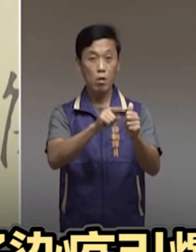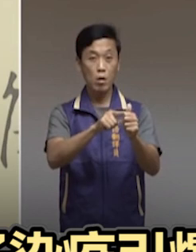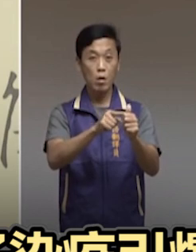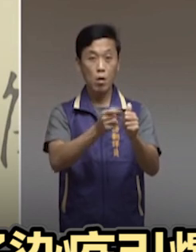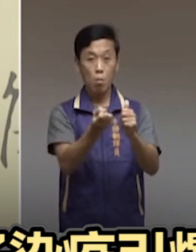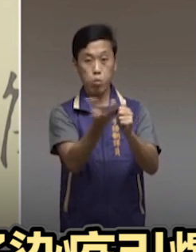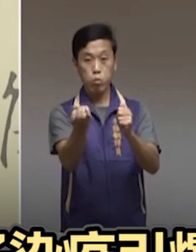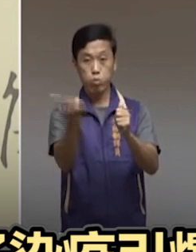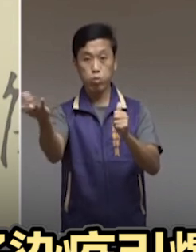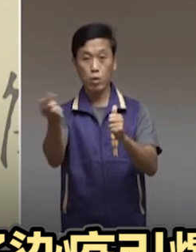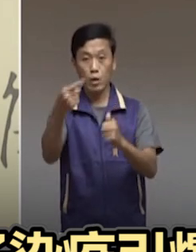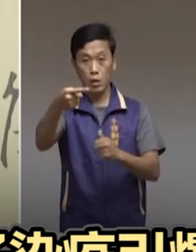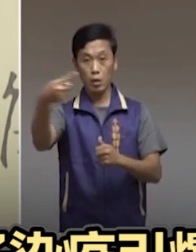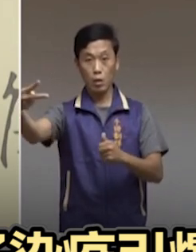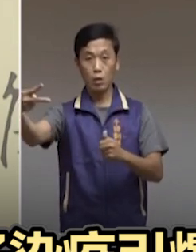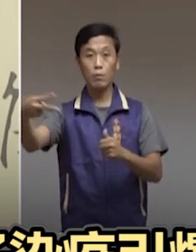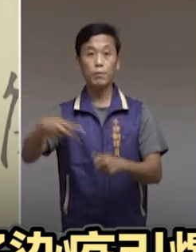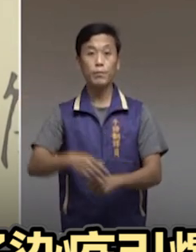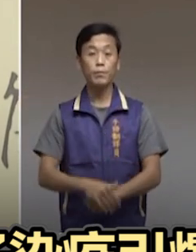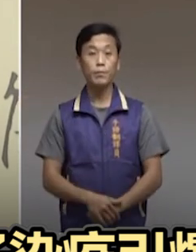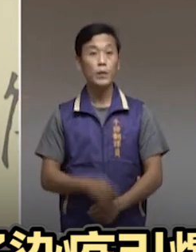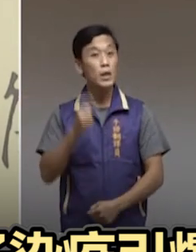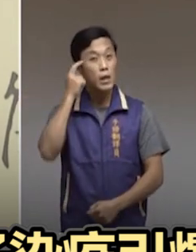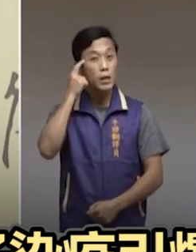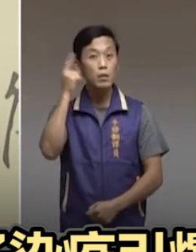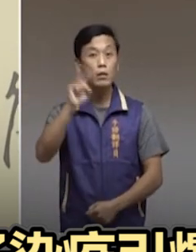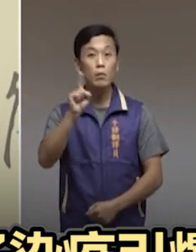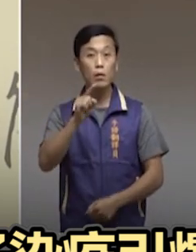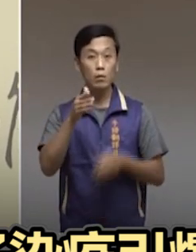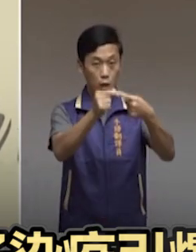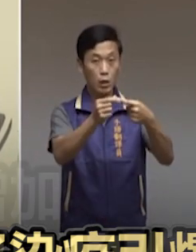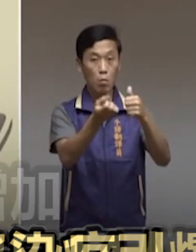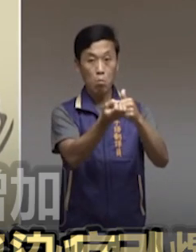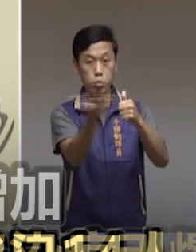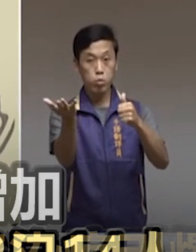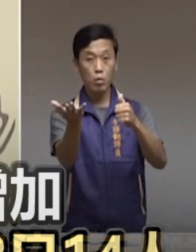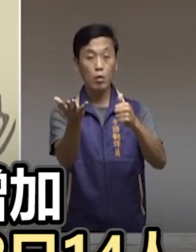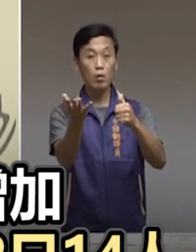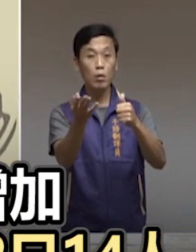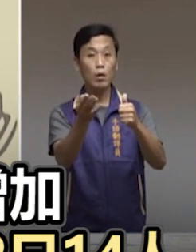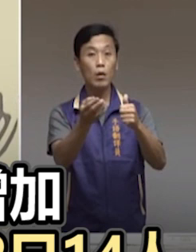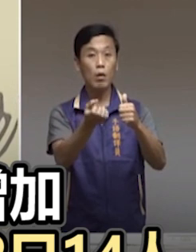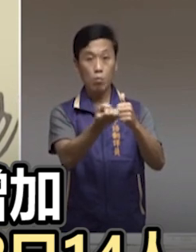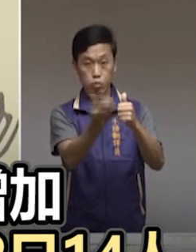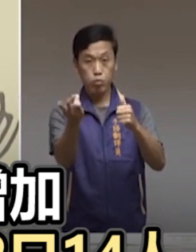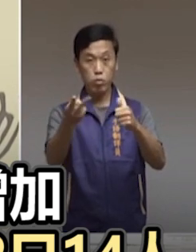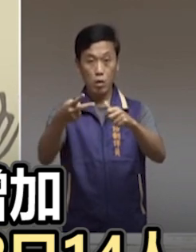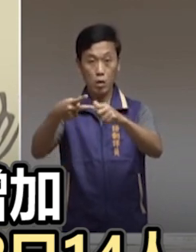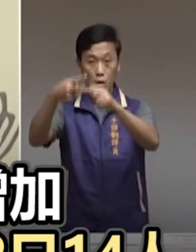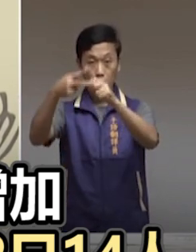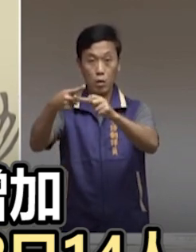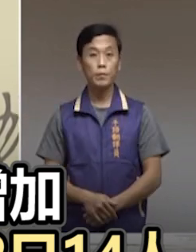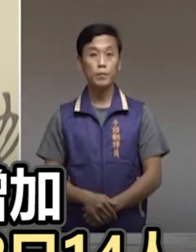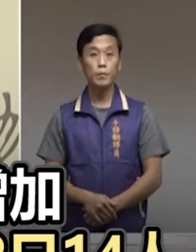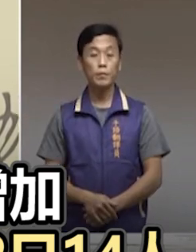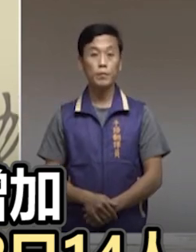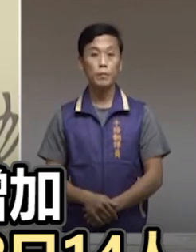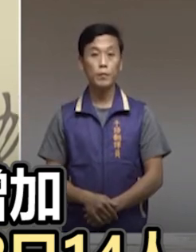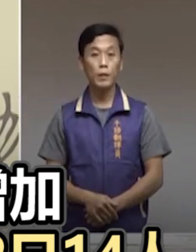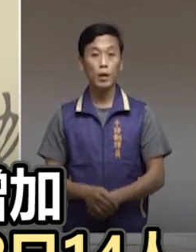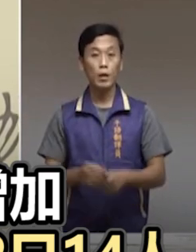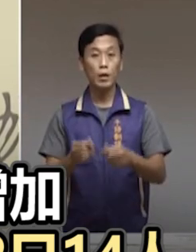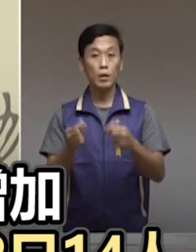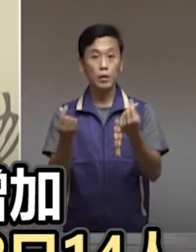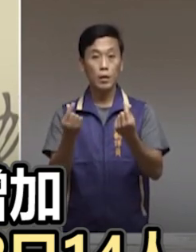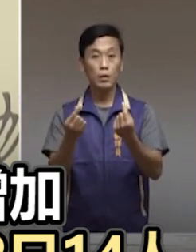第二波，也就是说在指标个案，这个是第一波。那第二波就是从这个